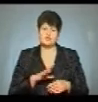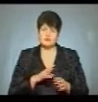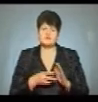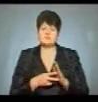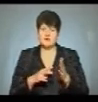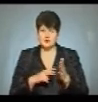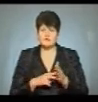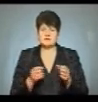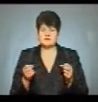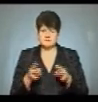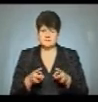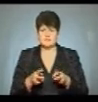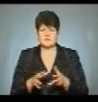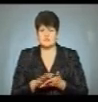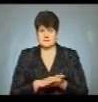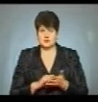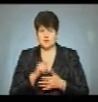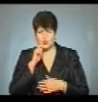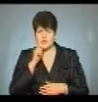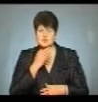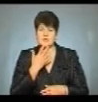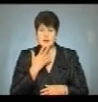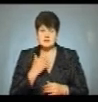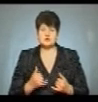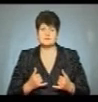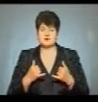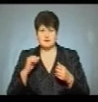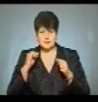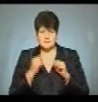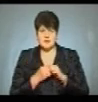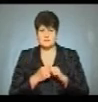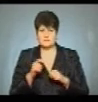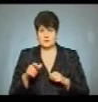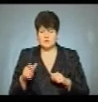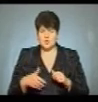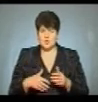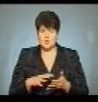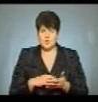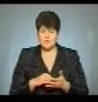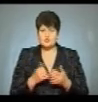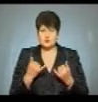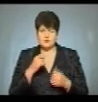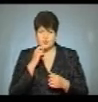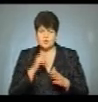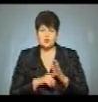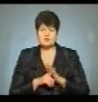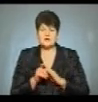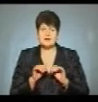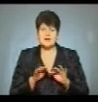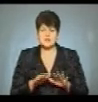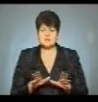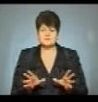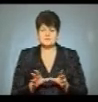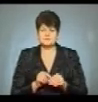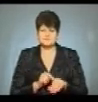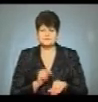акт геноциду проти української нації. Аби вшанувати пам'ять жертв голодоморів, сьогодні в Україні розпочали акцію